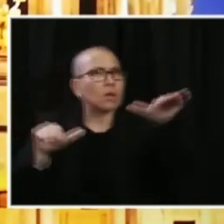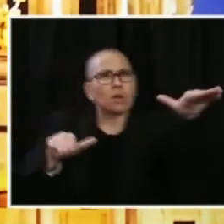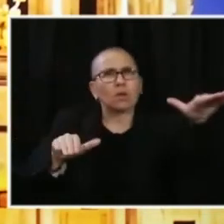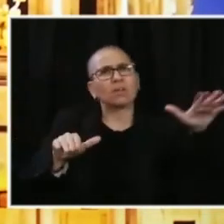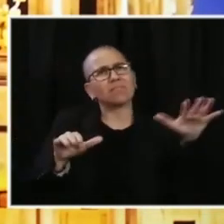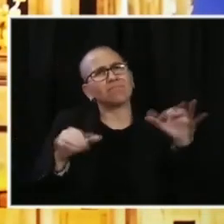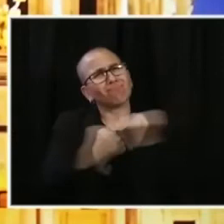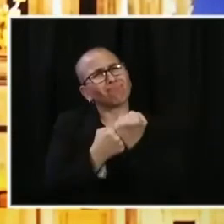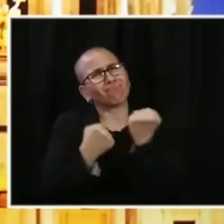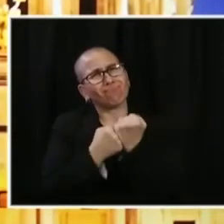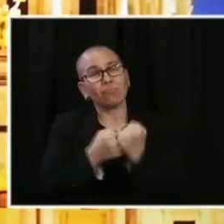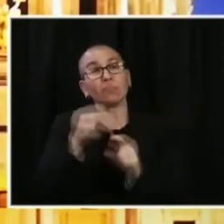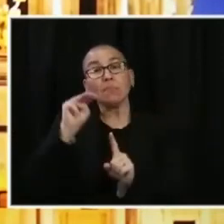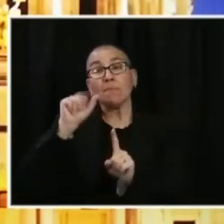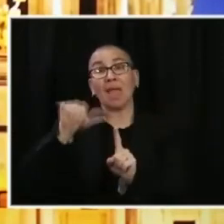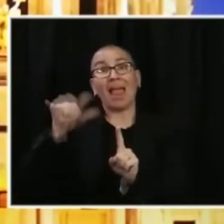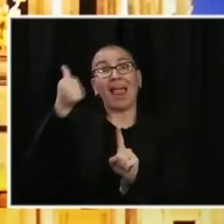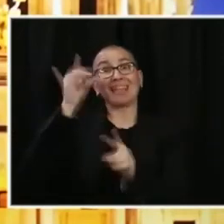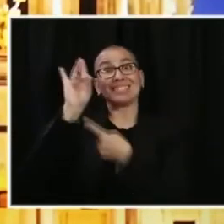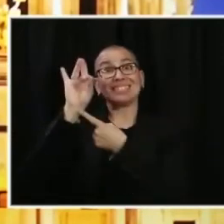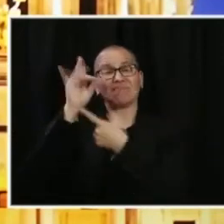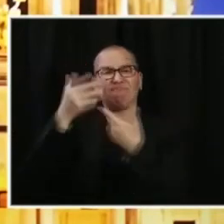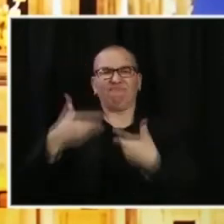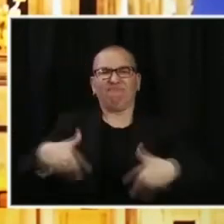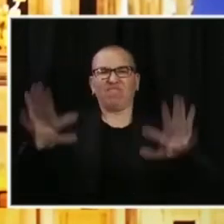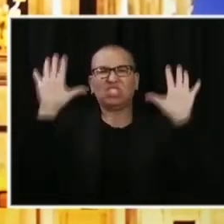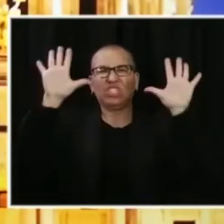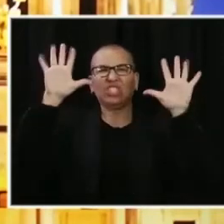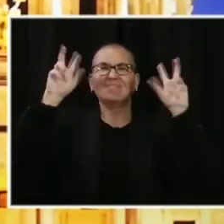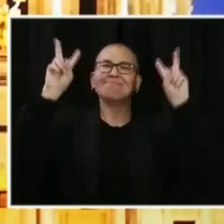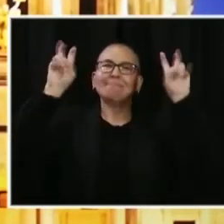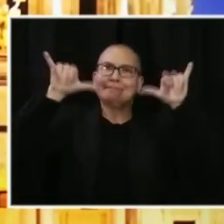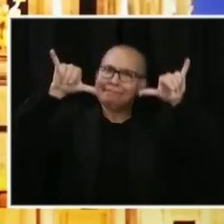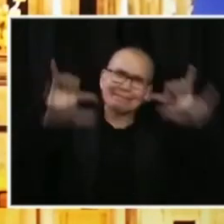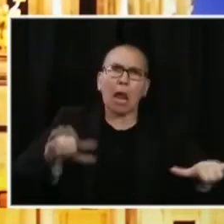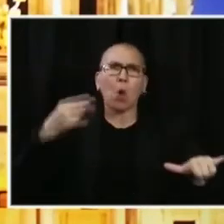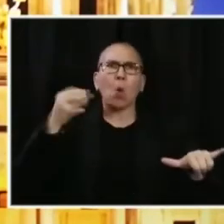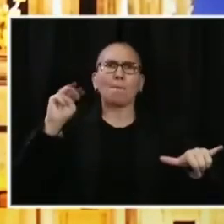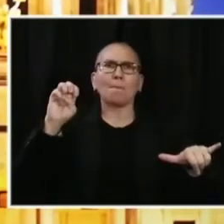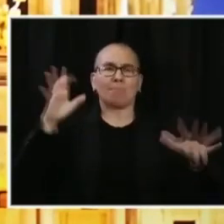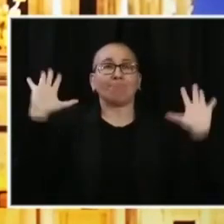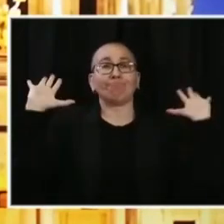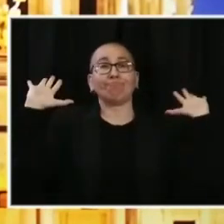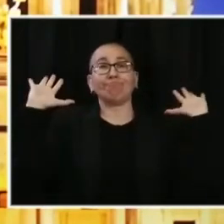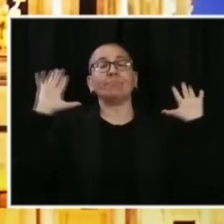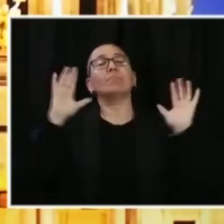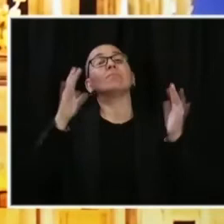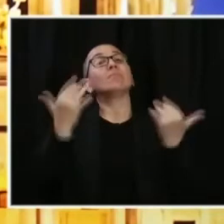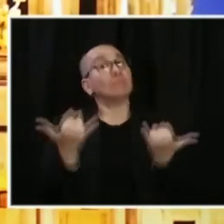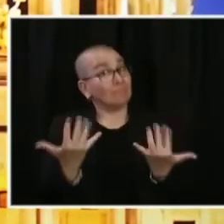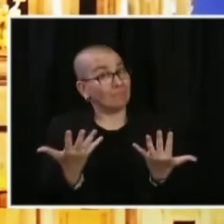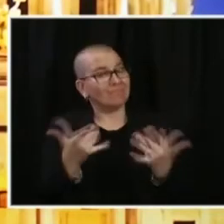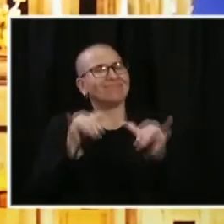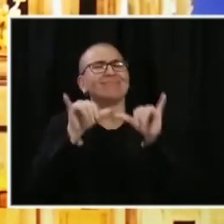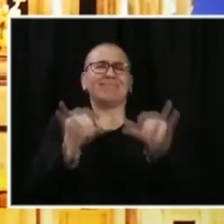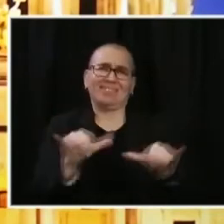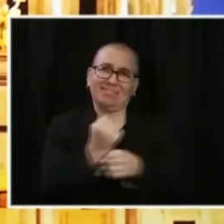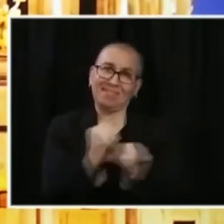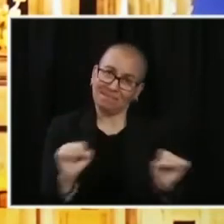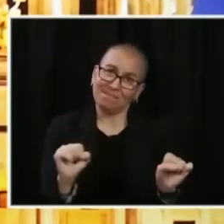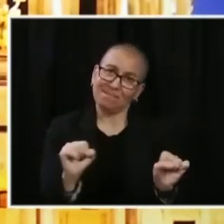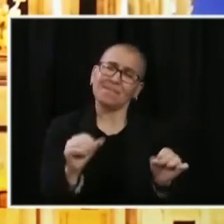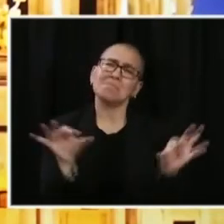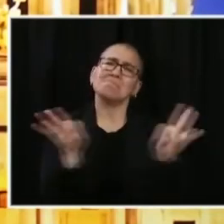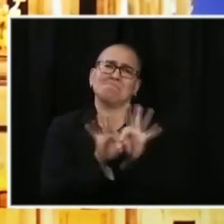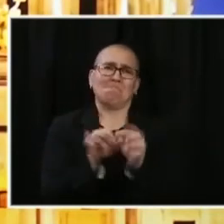nhận được bé tớ sẽ khán ở chỉ hết sạch tớ biết cả là một bé mà bé là một khi là không được cố tớ sẽ mà khán ở chỉ sạch tớ được